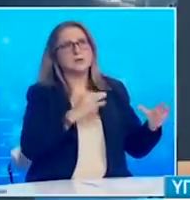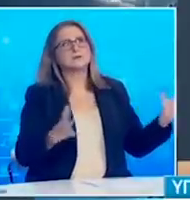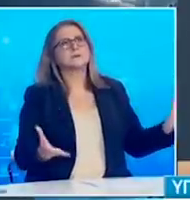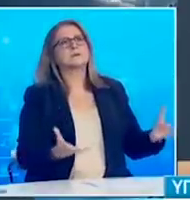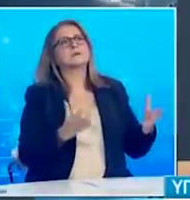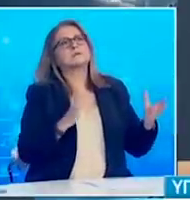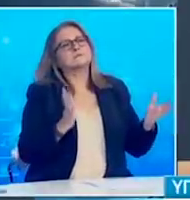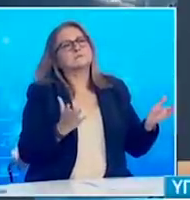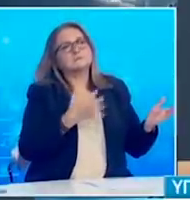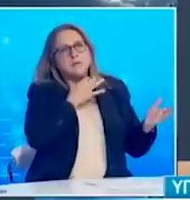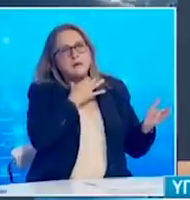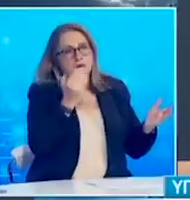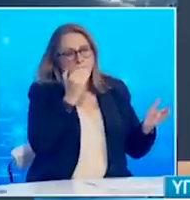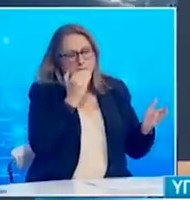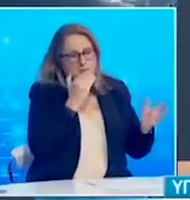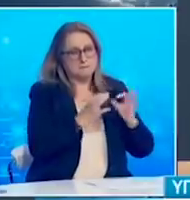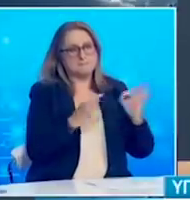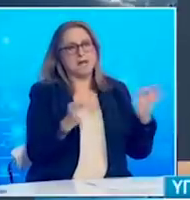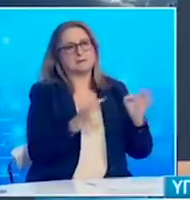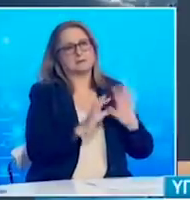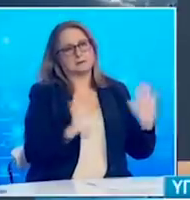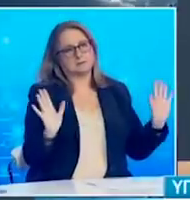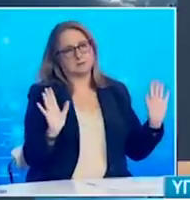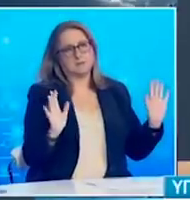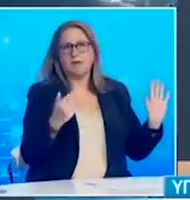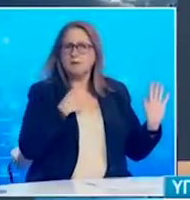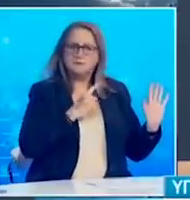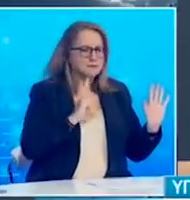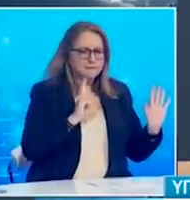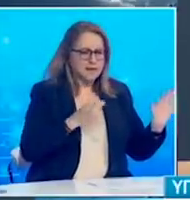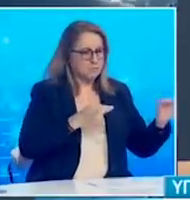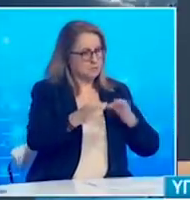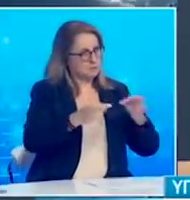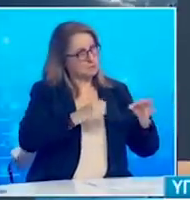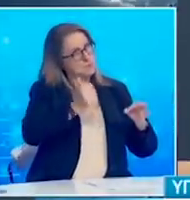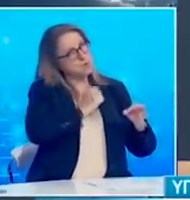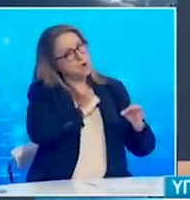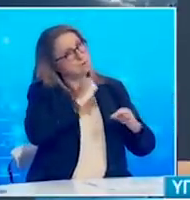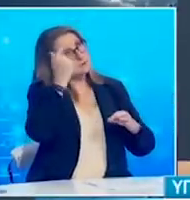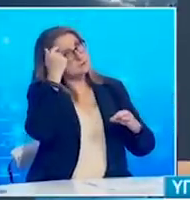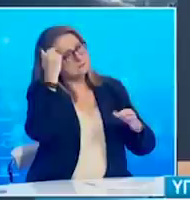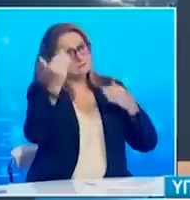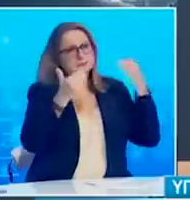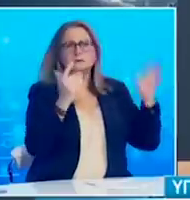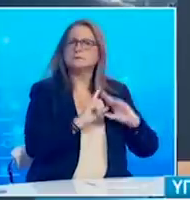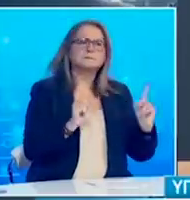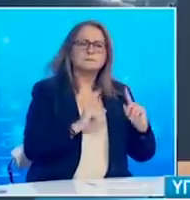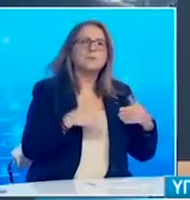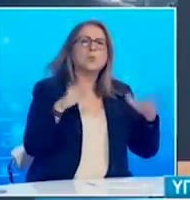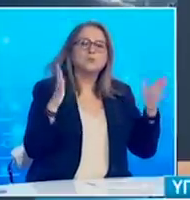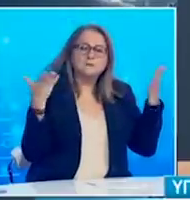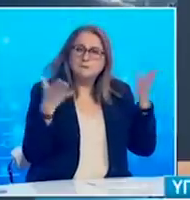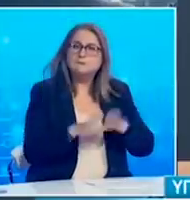Δεν αυτοσχεδιάζει κανείς, δεν αποκρύπτει κανείς κρούσματα. Προσπαθούμε με γνώμονα την αλήθεια και τα